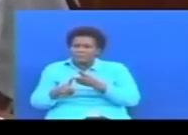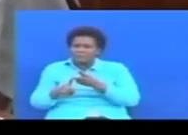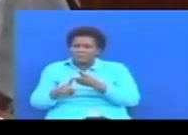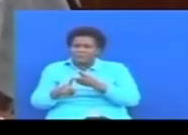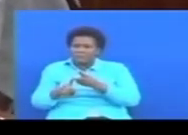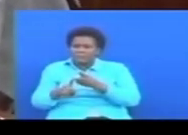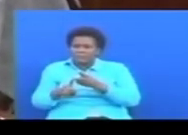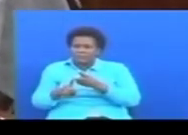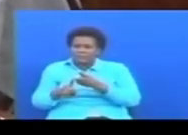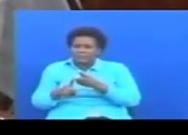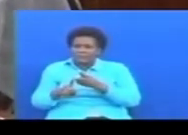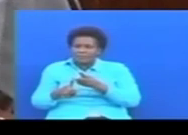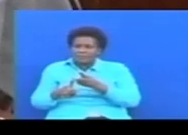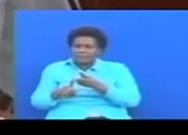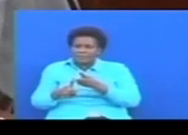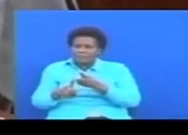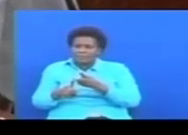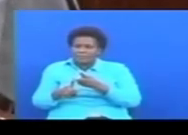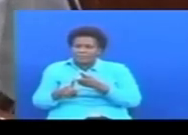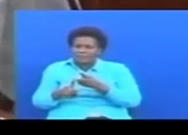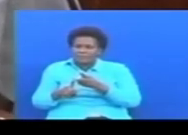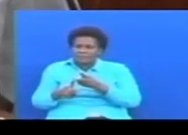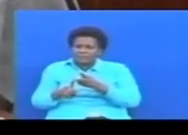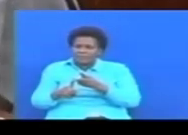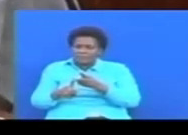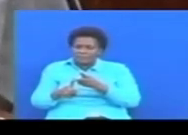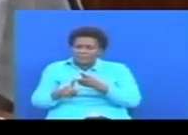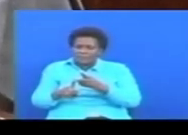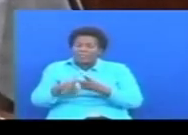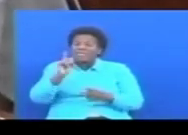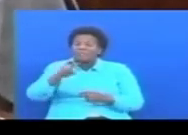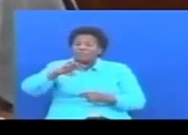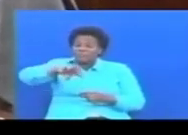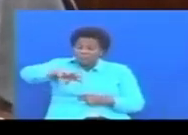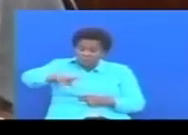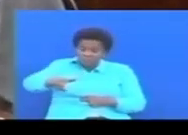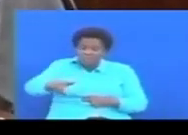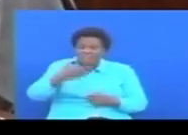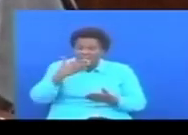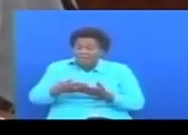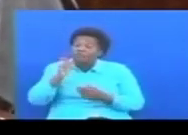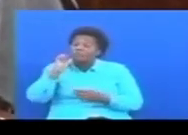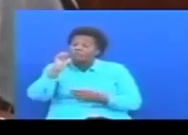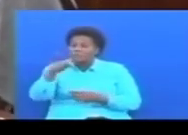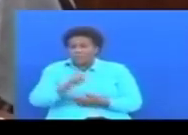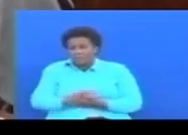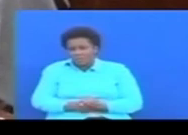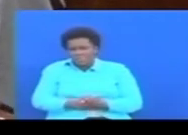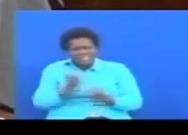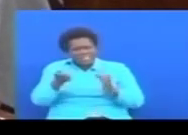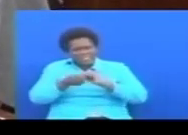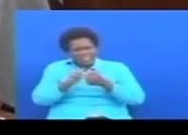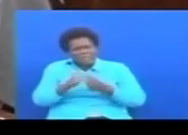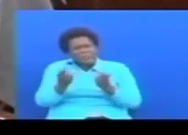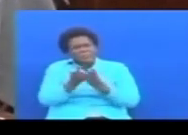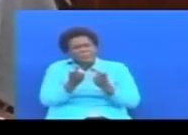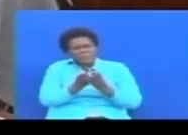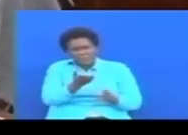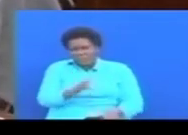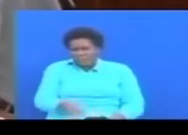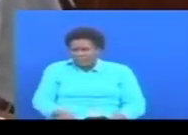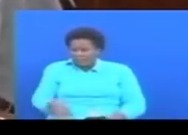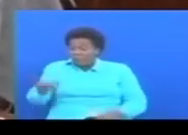mikoa ambayo pia imekuwa ina tatizo ambalo linafanana, ikiwepo mkoa wa Iringa ambako wana uwanja